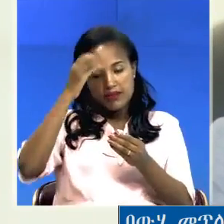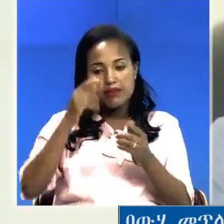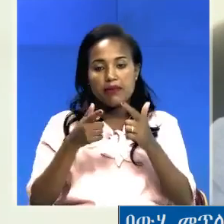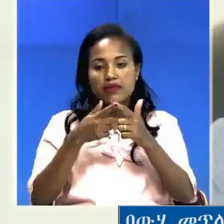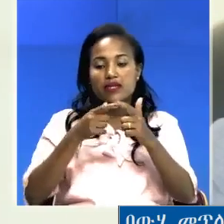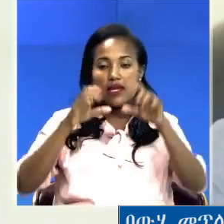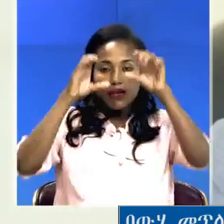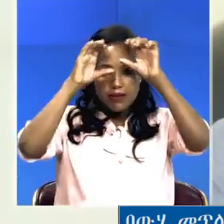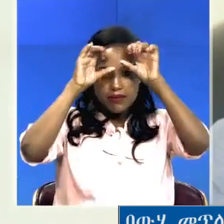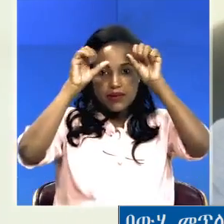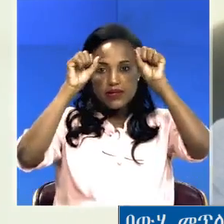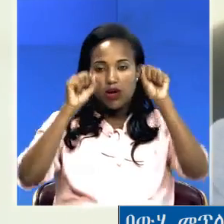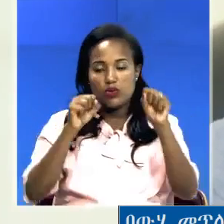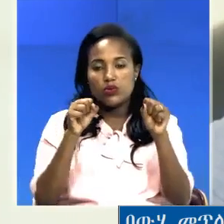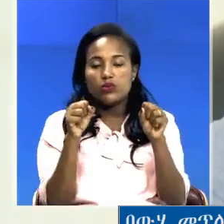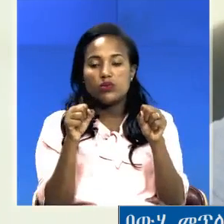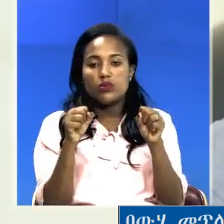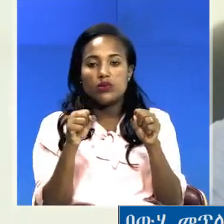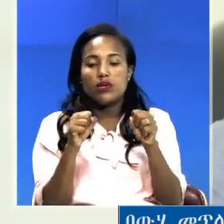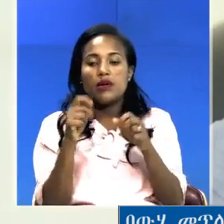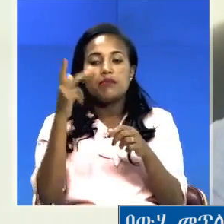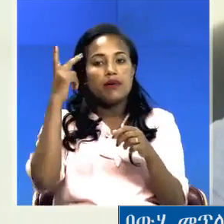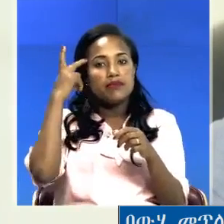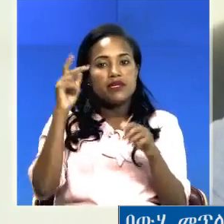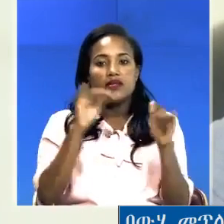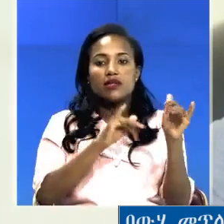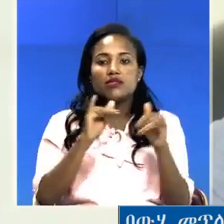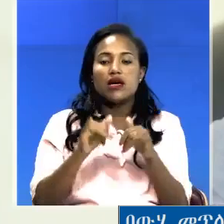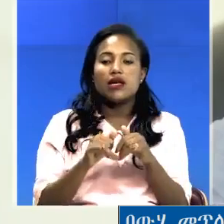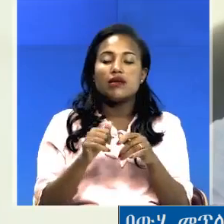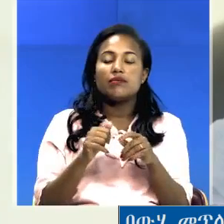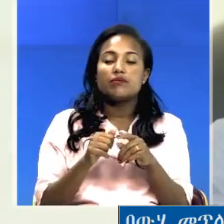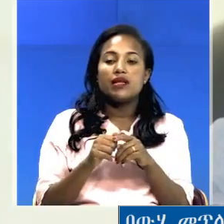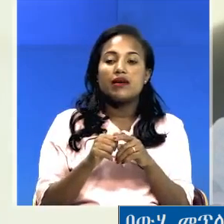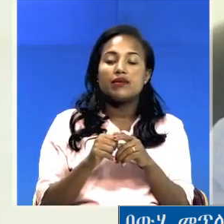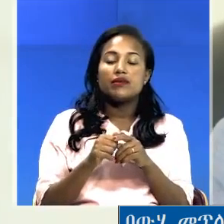ፕሬዝዳንቱ በሚኒስተር ደረጃም ለምክትል ጠቅላይ ሚኒስተሩ